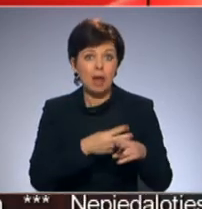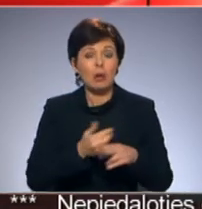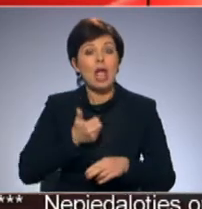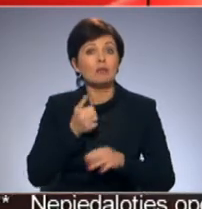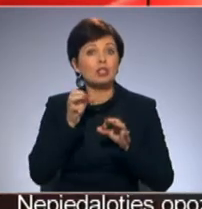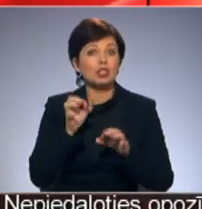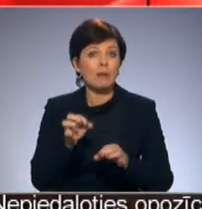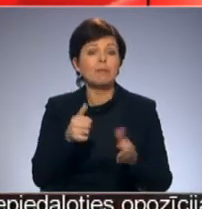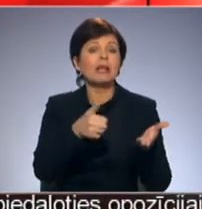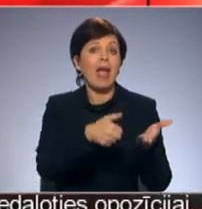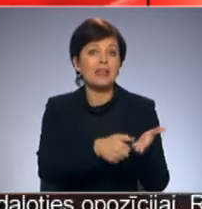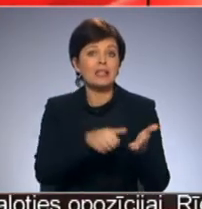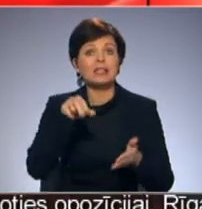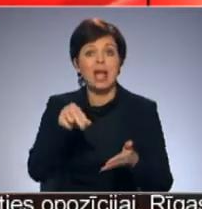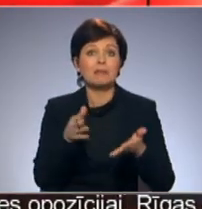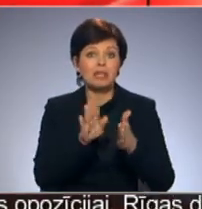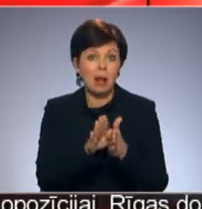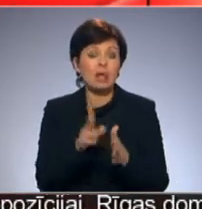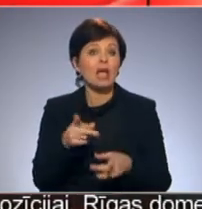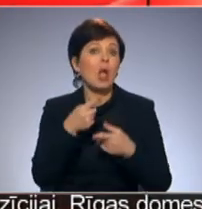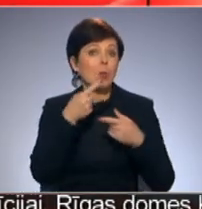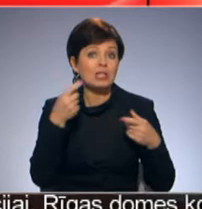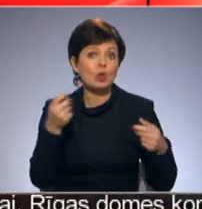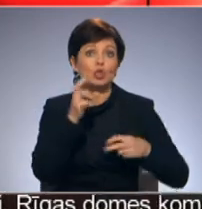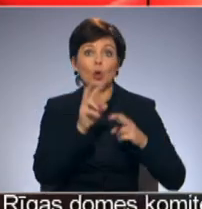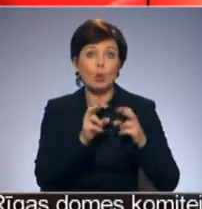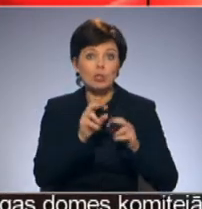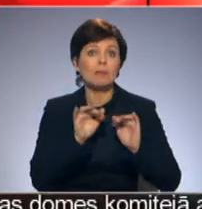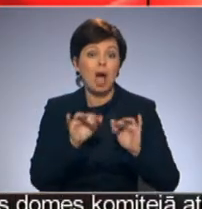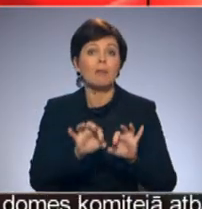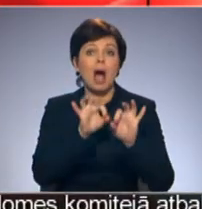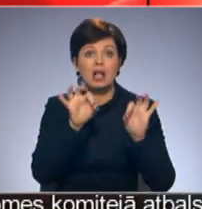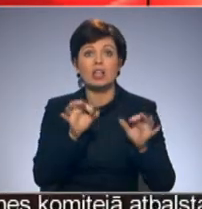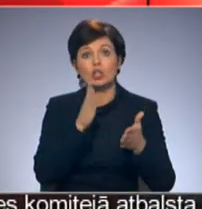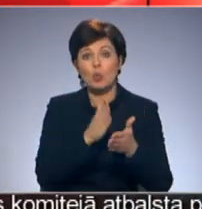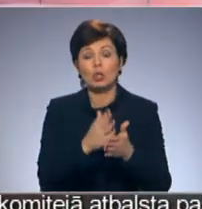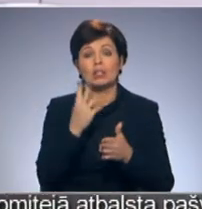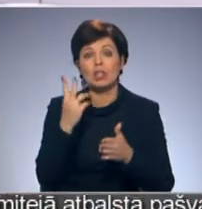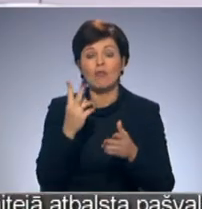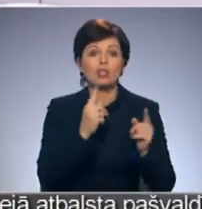ziņots, ka rūpnīcas darbības atsākšana notiks divos posmos un turpina TV Kurzeme.